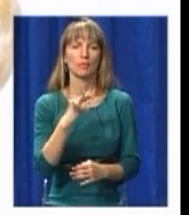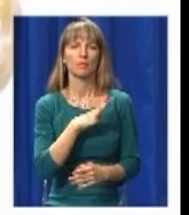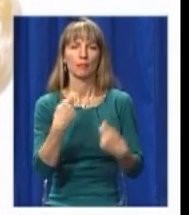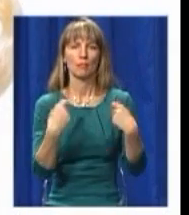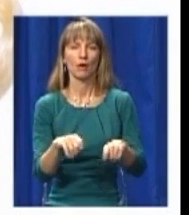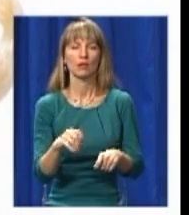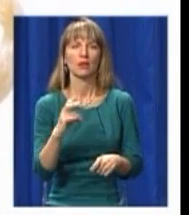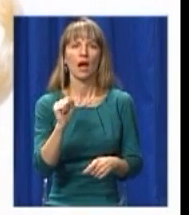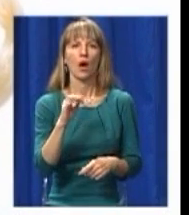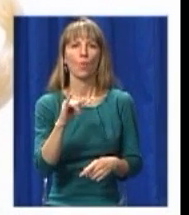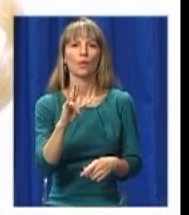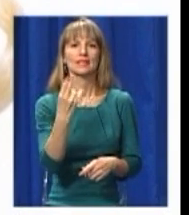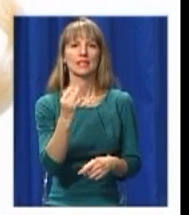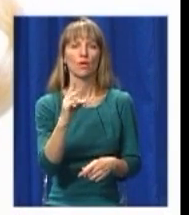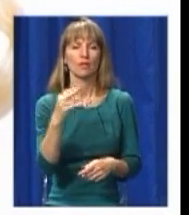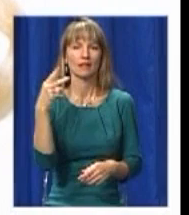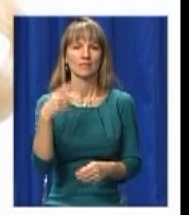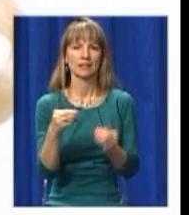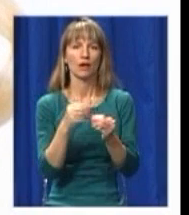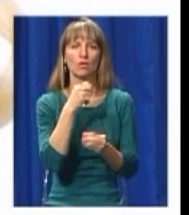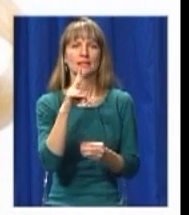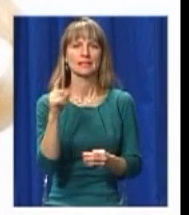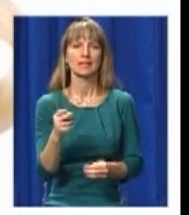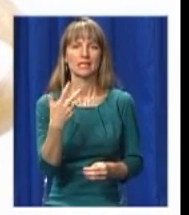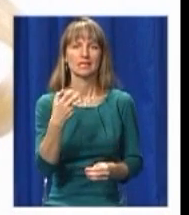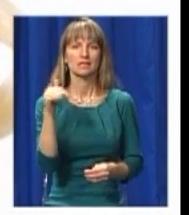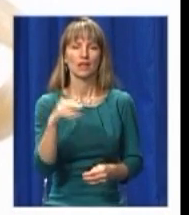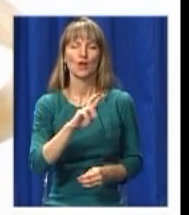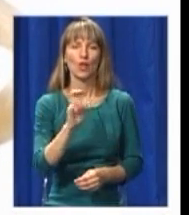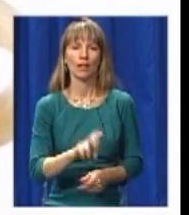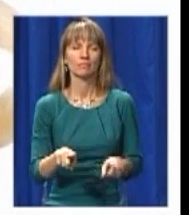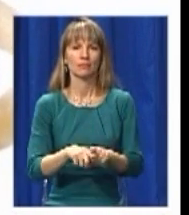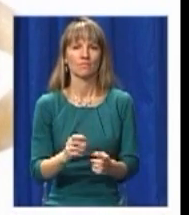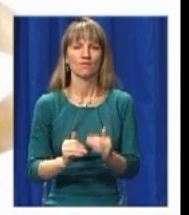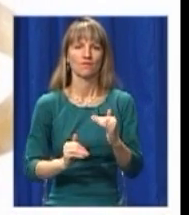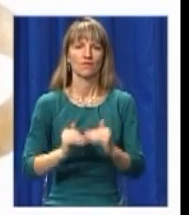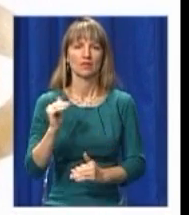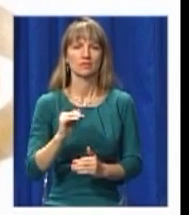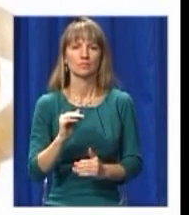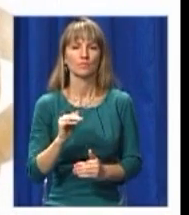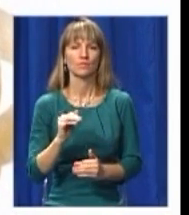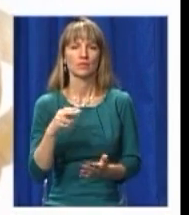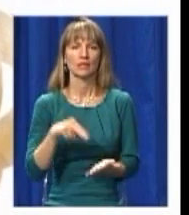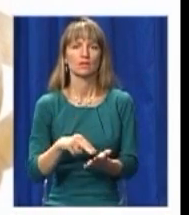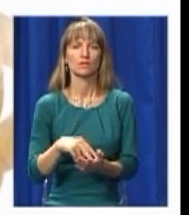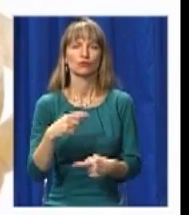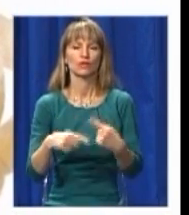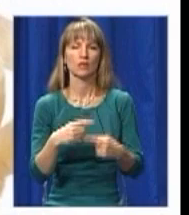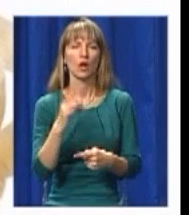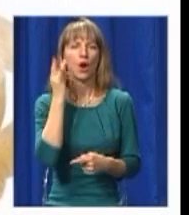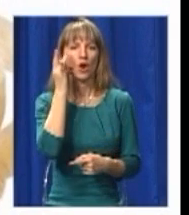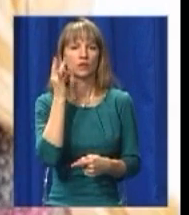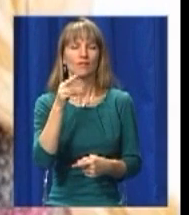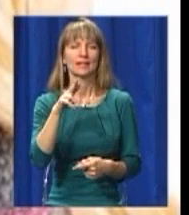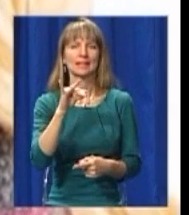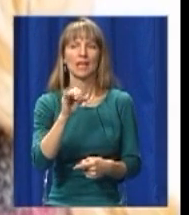на аукціоні в 2010 році за $300 000. Така висока вартість була через рожевий діамант розміром в 1 карат, що був